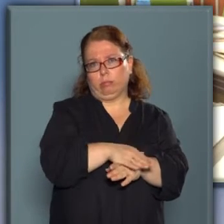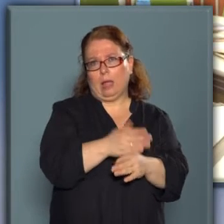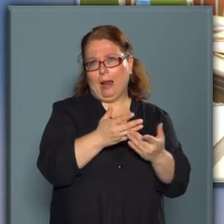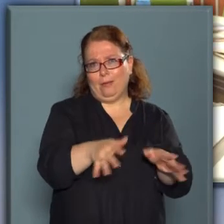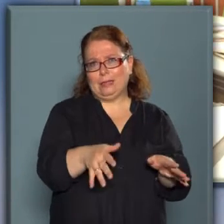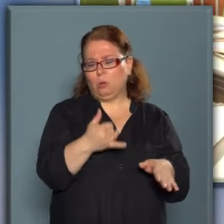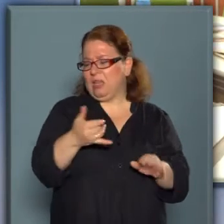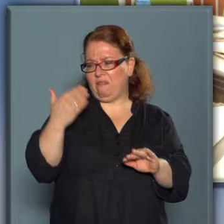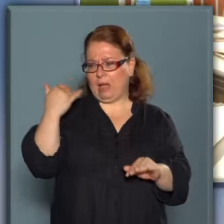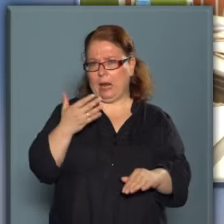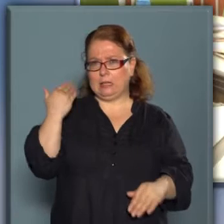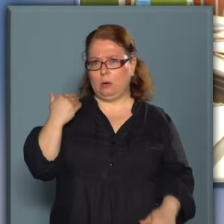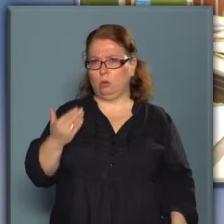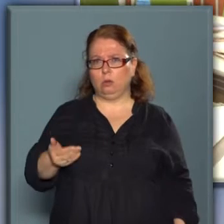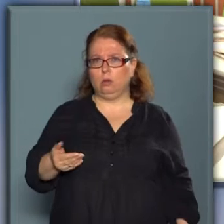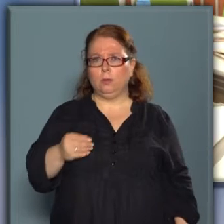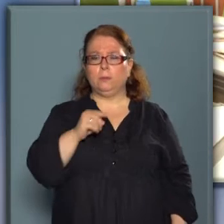vesztettünk el évekkel ezelőtt.